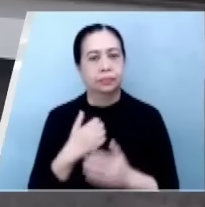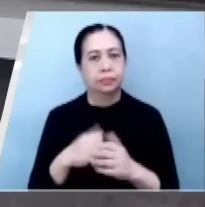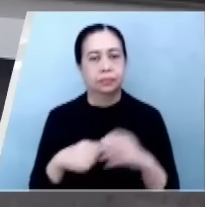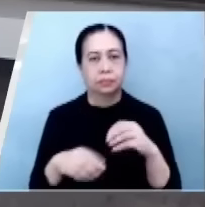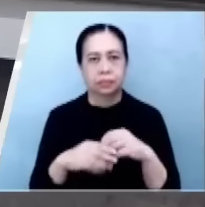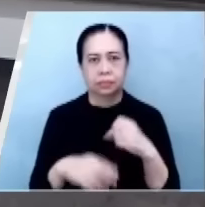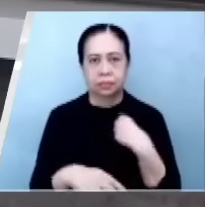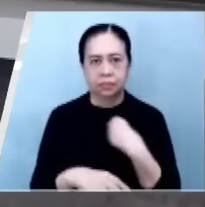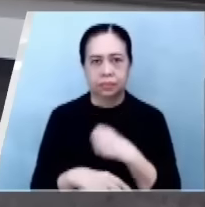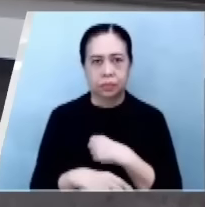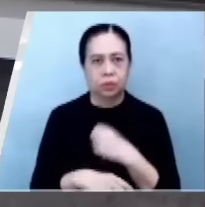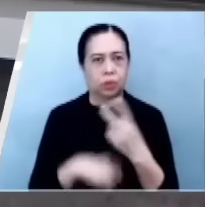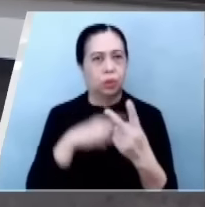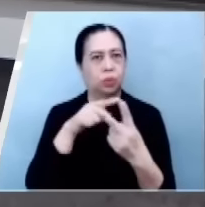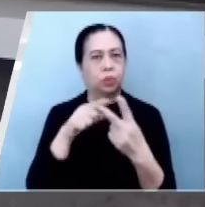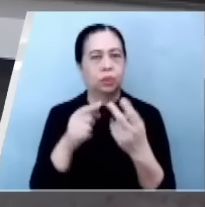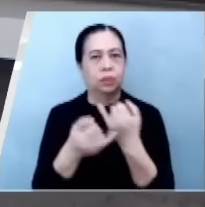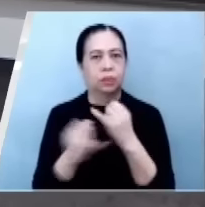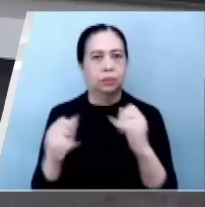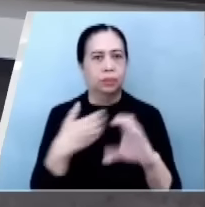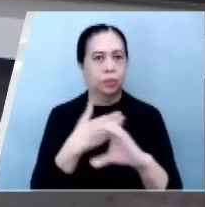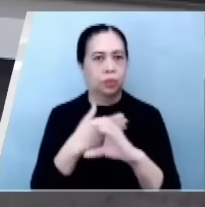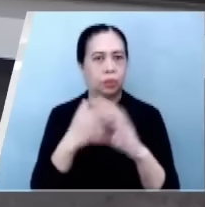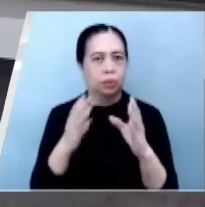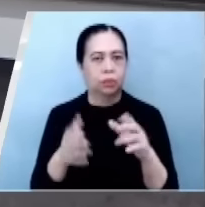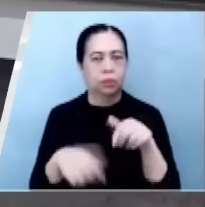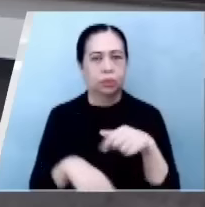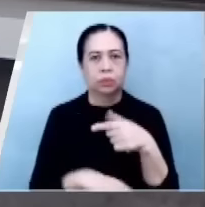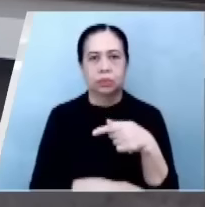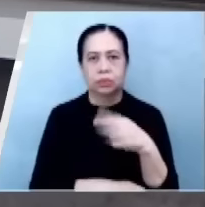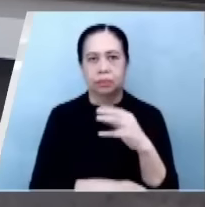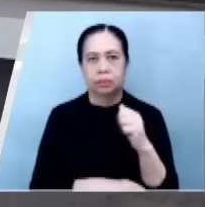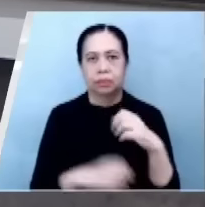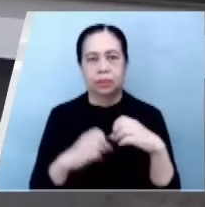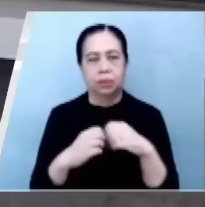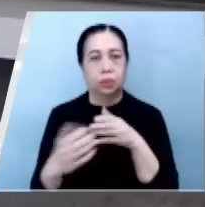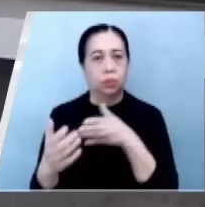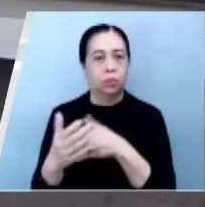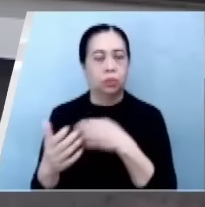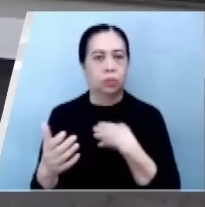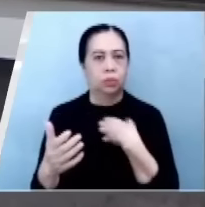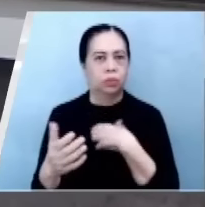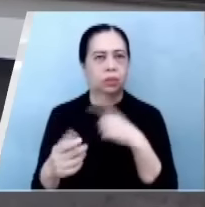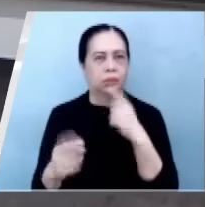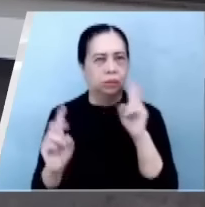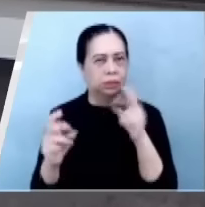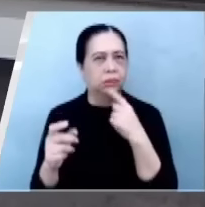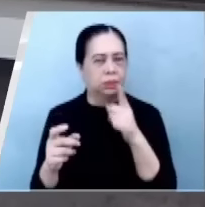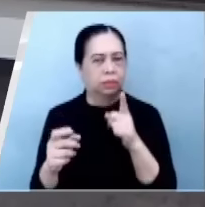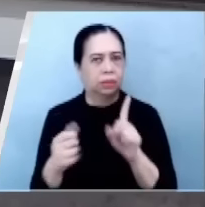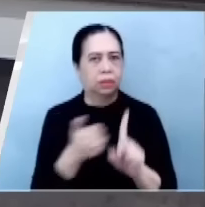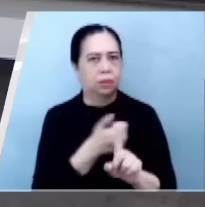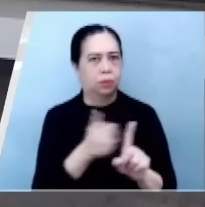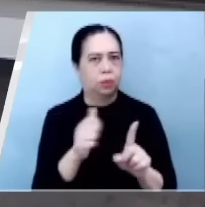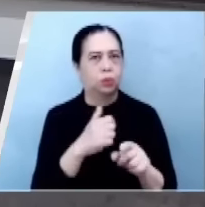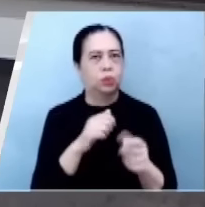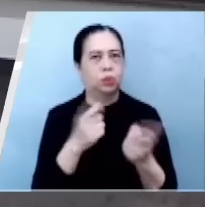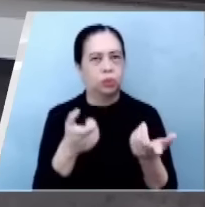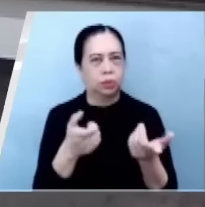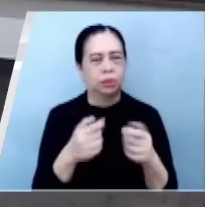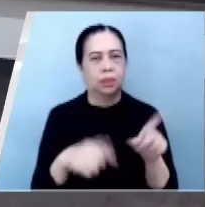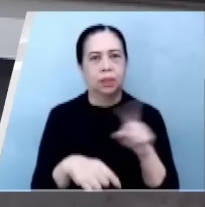ang dalawang independent contractor ng GMA na inireklamo ng umunoy pang-aabuso sa anak ni Ninyo Mulak na si